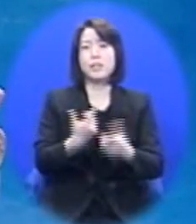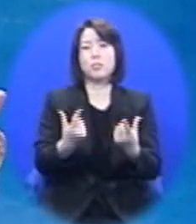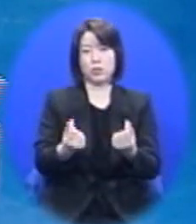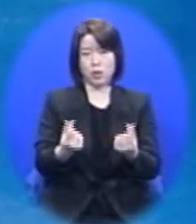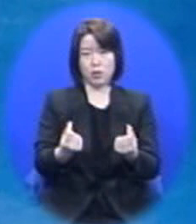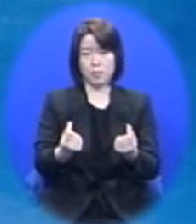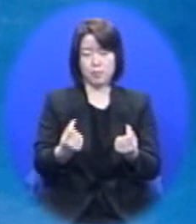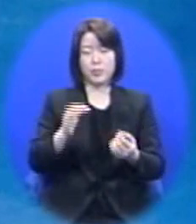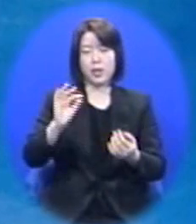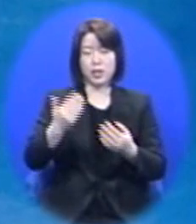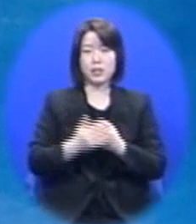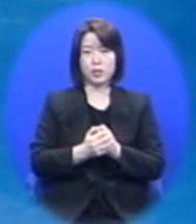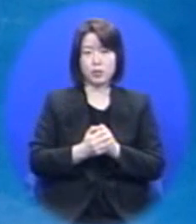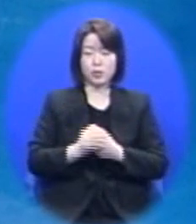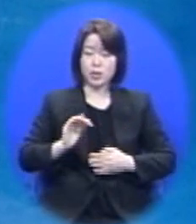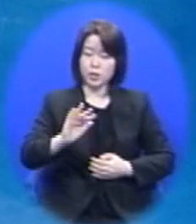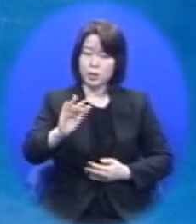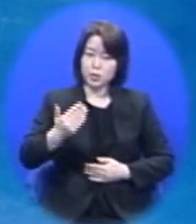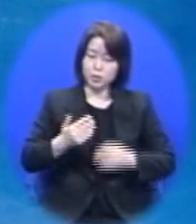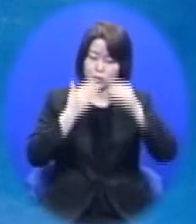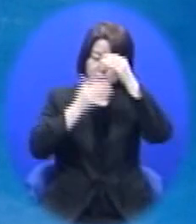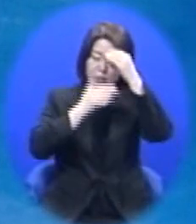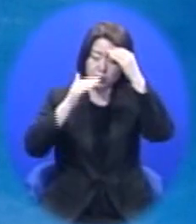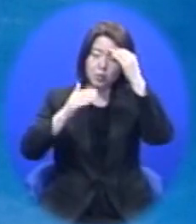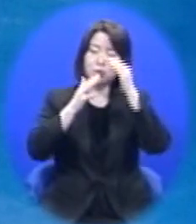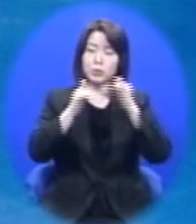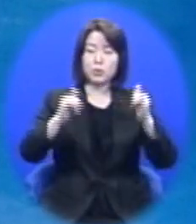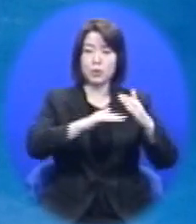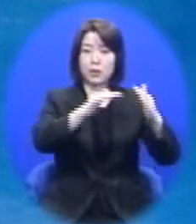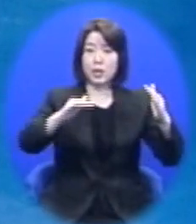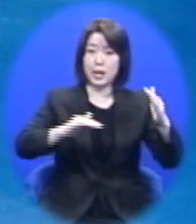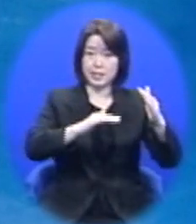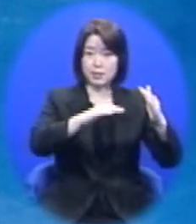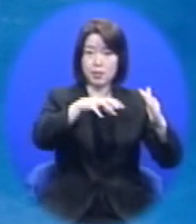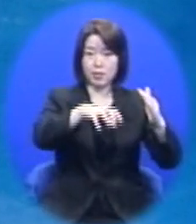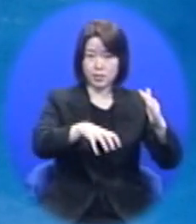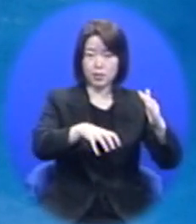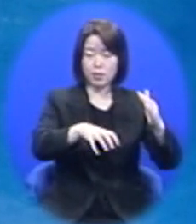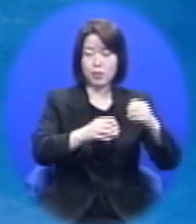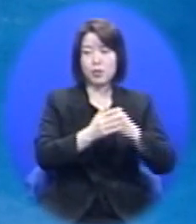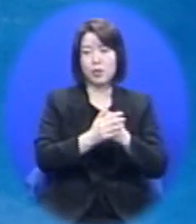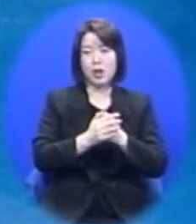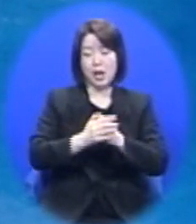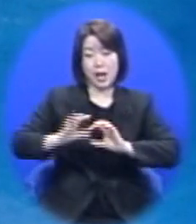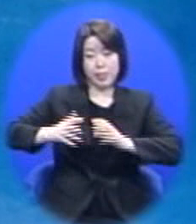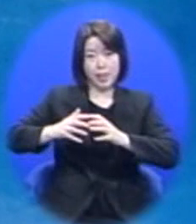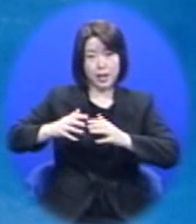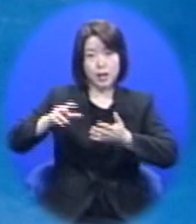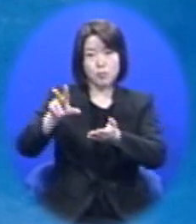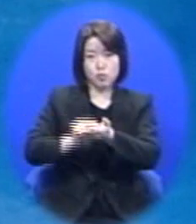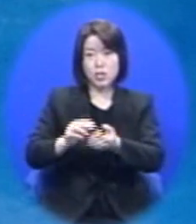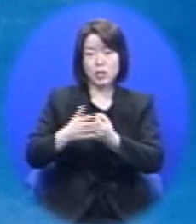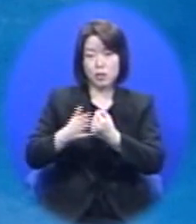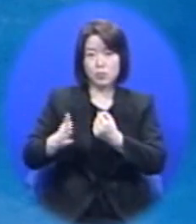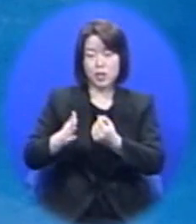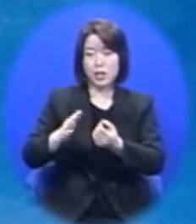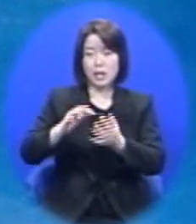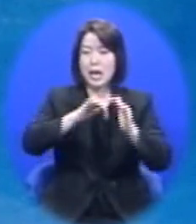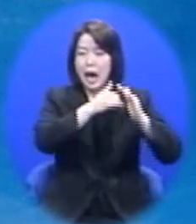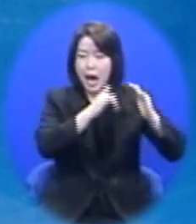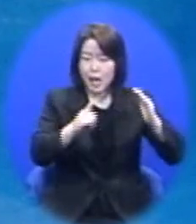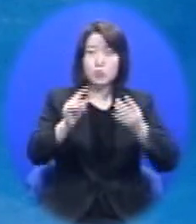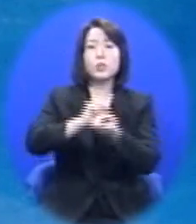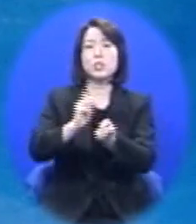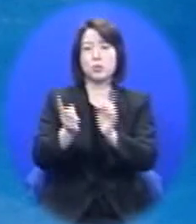요즘에 성도들의 가정에 시국 문제 때문에, 정치적인 어떤 의견 때문에 가족끼리 서로 싸우는